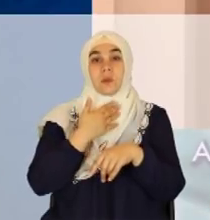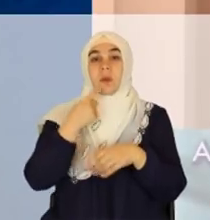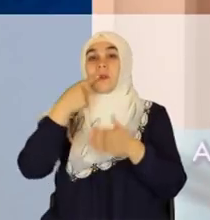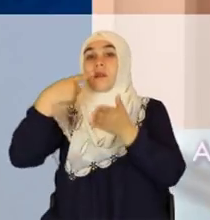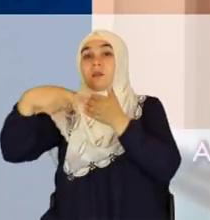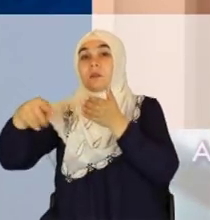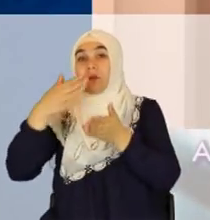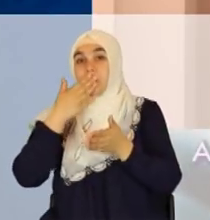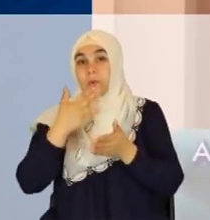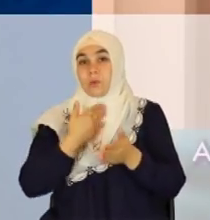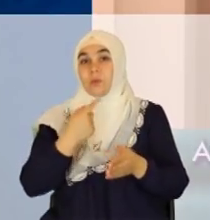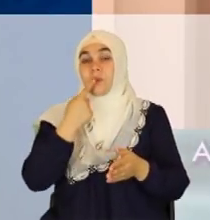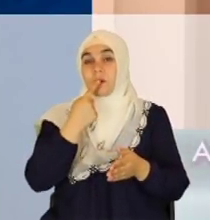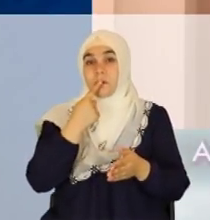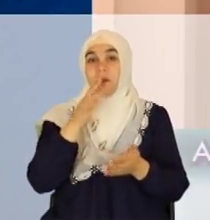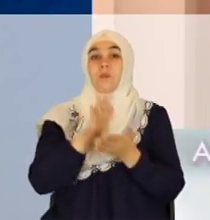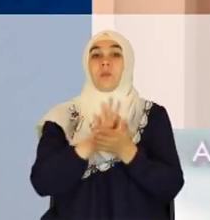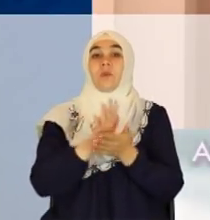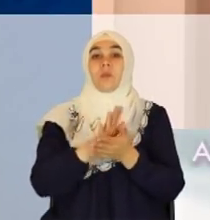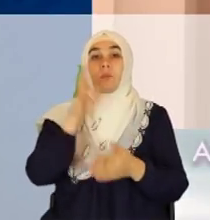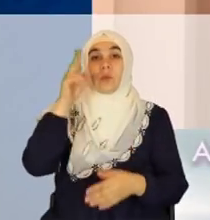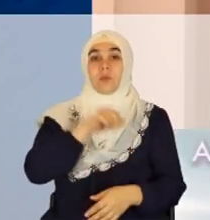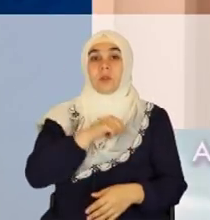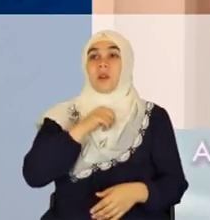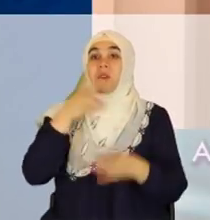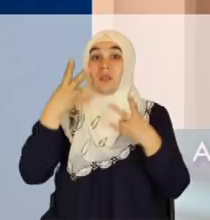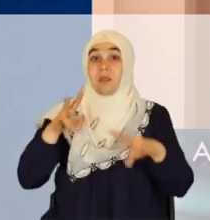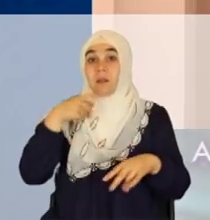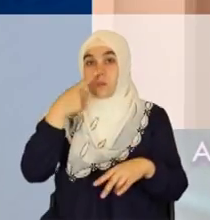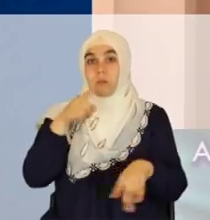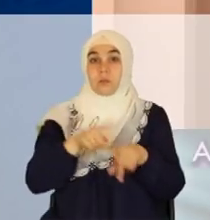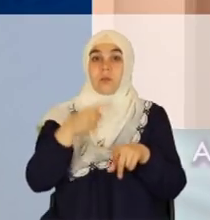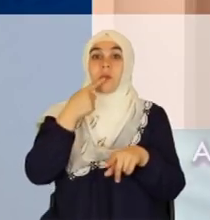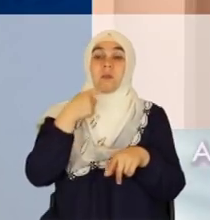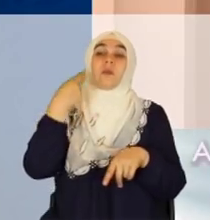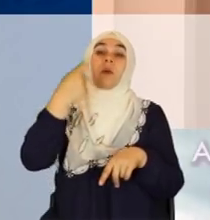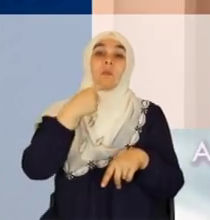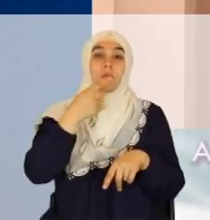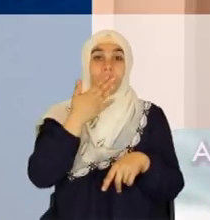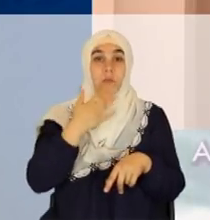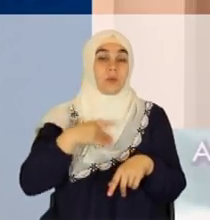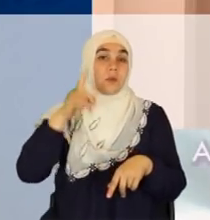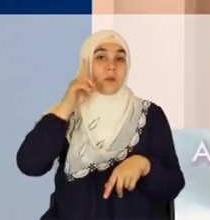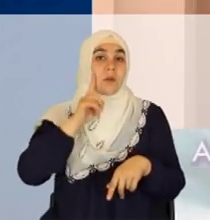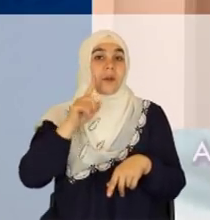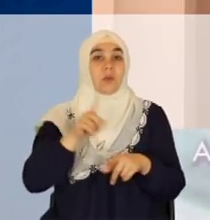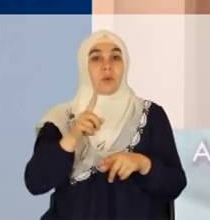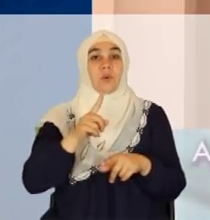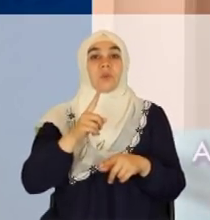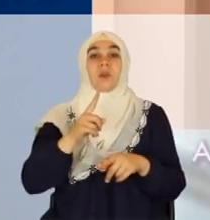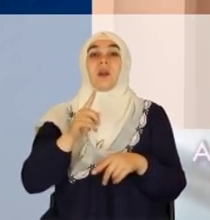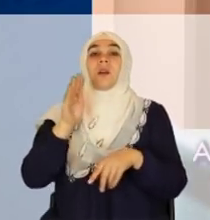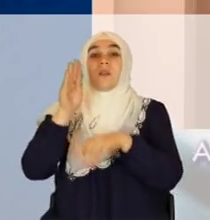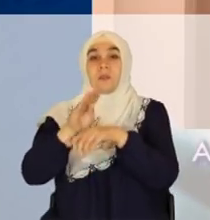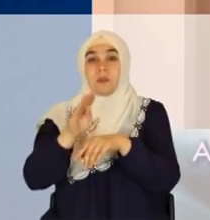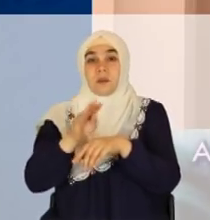Çakıncı yıkkı yerken o zaman kılım ne yapar? Çünkü Allah haram kılın nesini yapıyor. Boktan kısam, doğmak